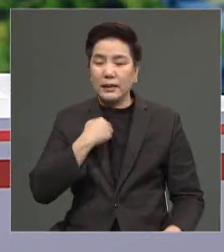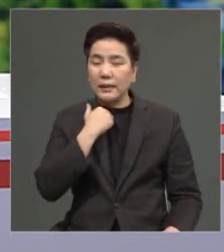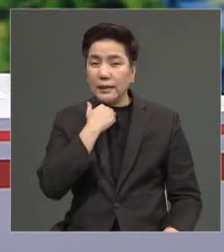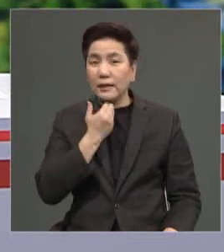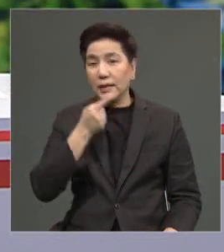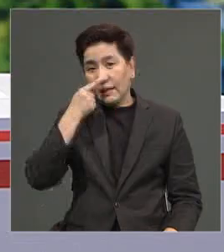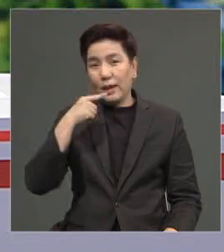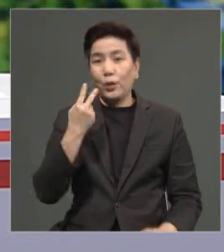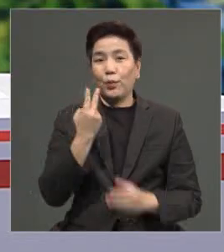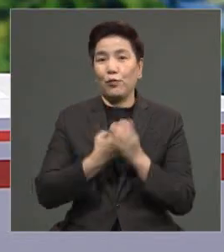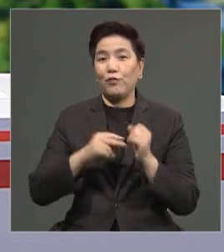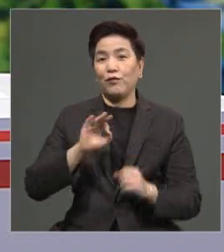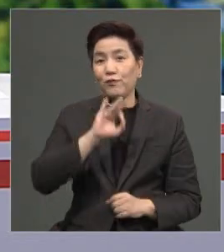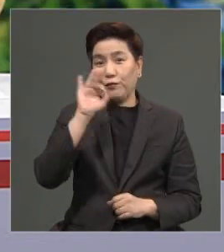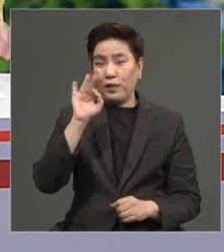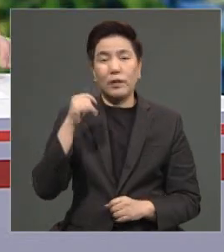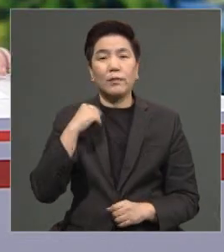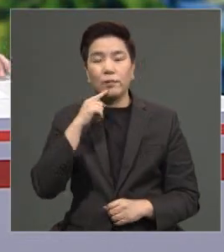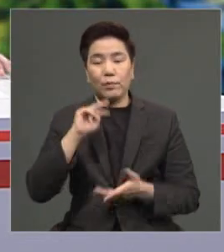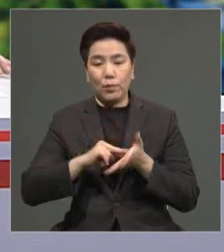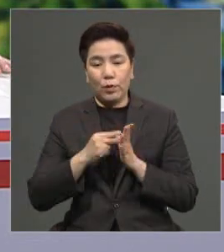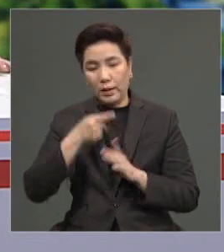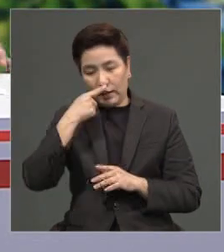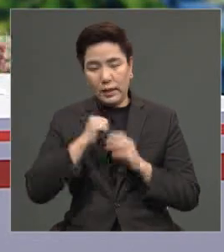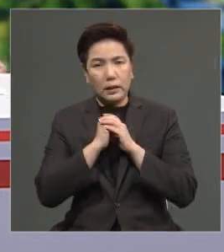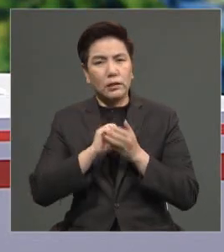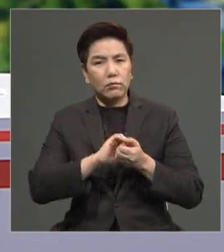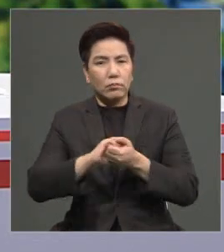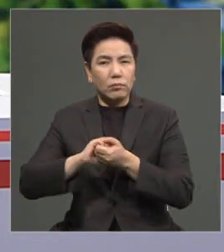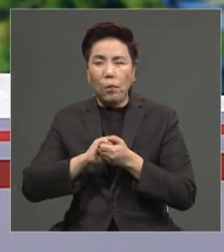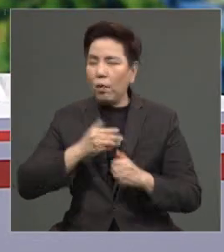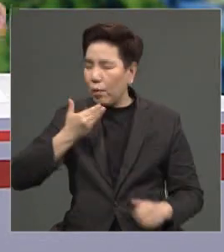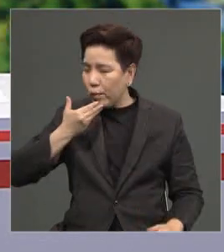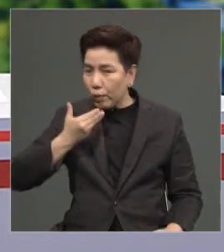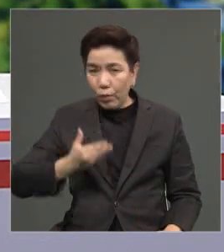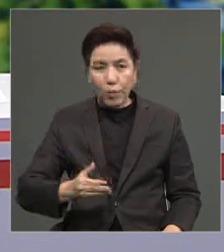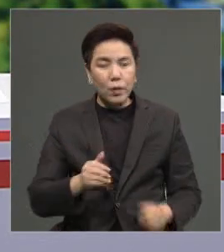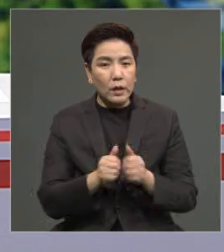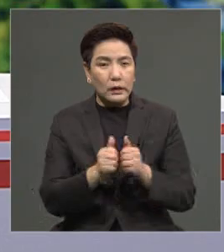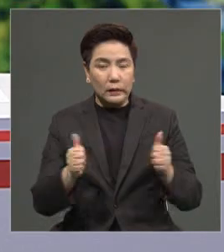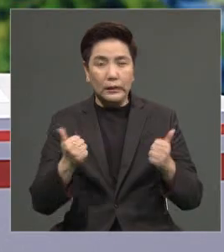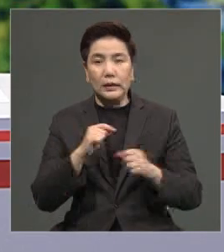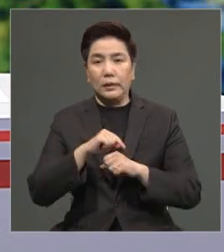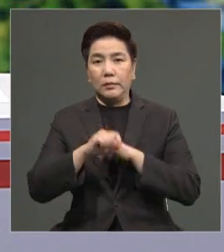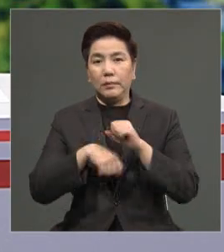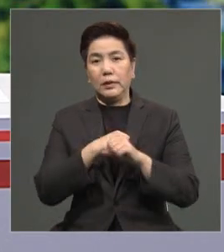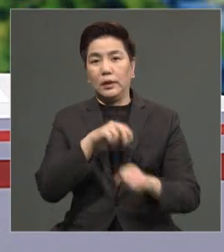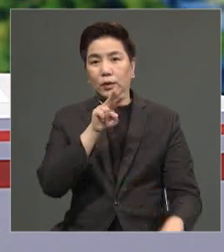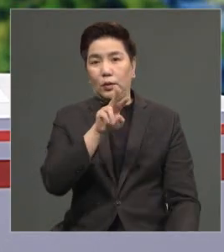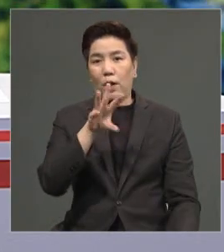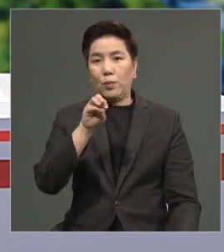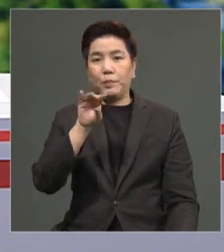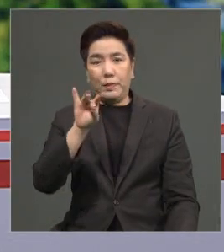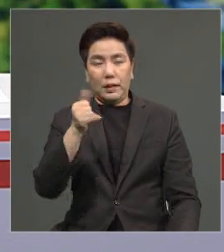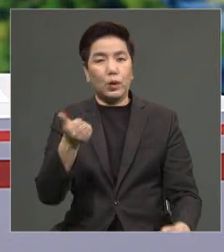ไทยคู่ฟ้าค่ะโดยเน้นย้ำความสัมพันธ์ไทยจีนที่มีมาอย่างแน่นแฟ้นยาวนานนะคะโดยในปี2568เนี่ยจ